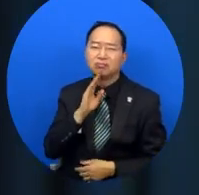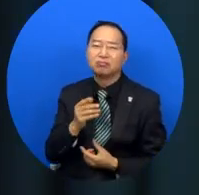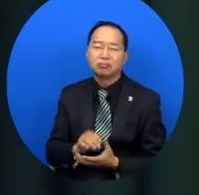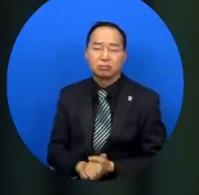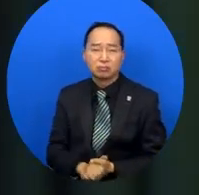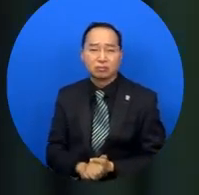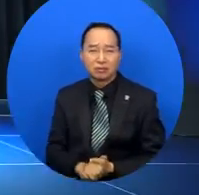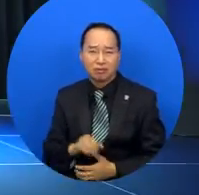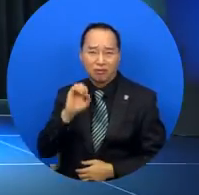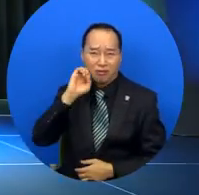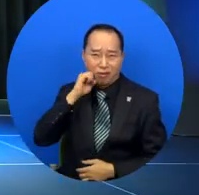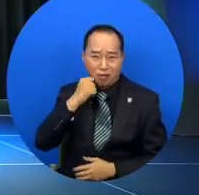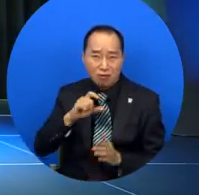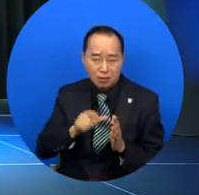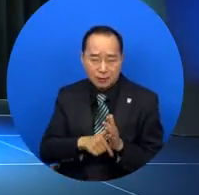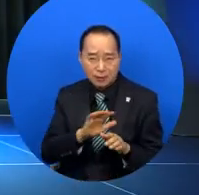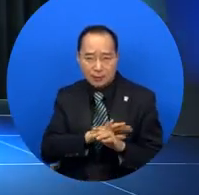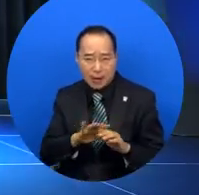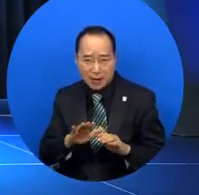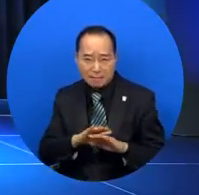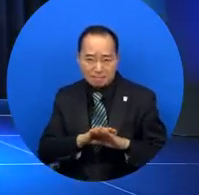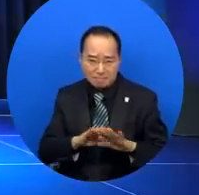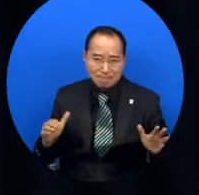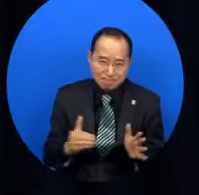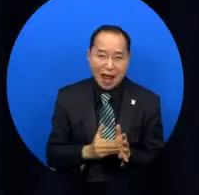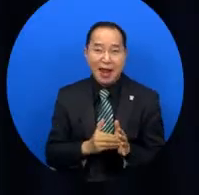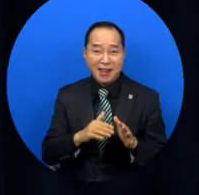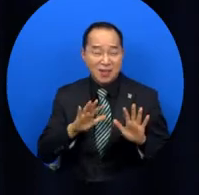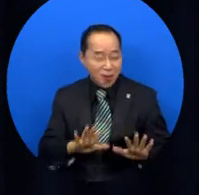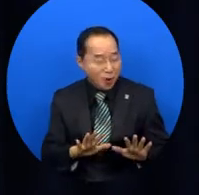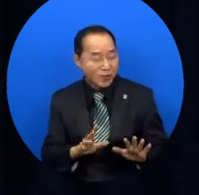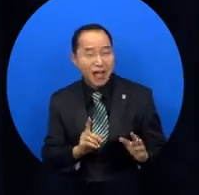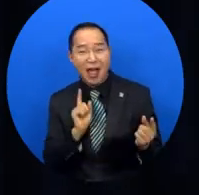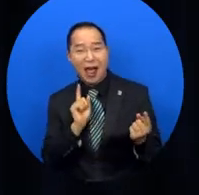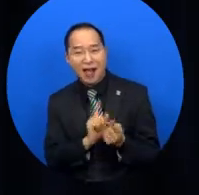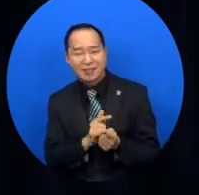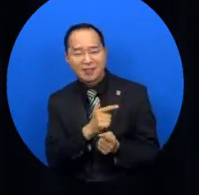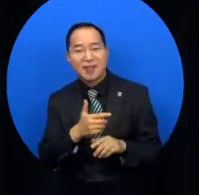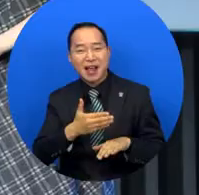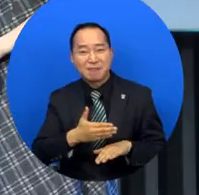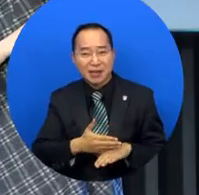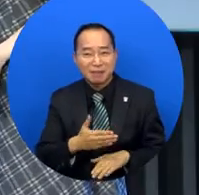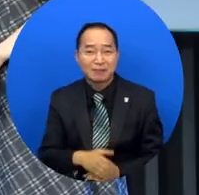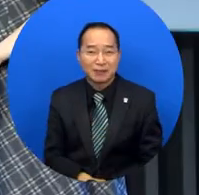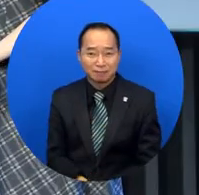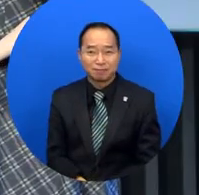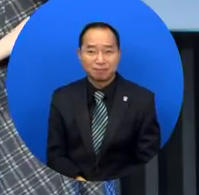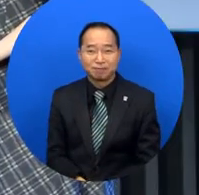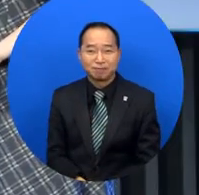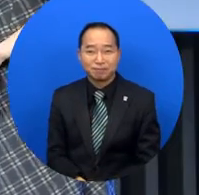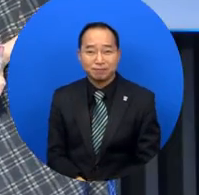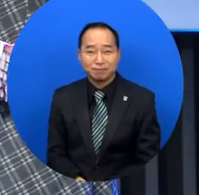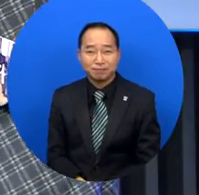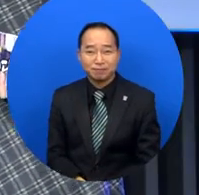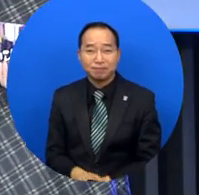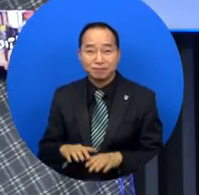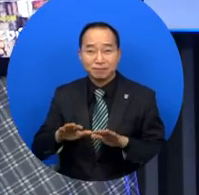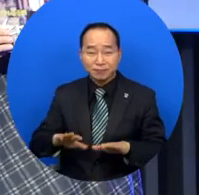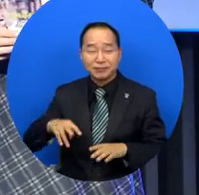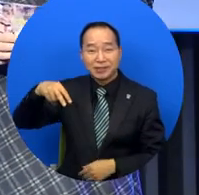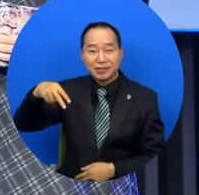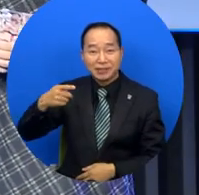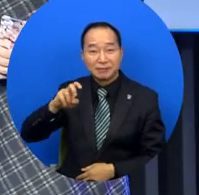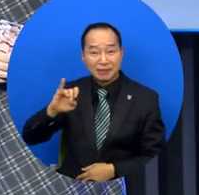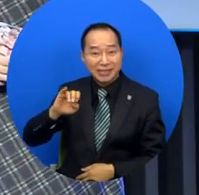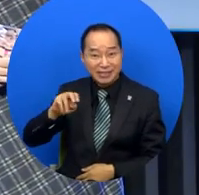네, 그 힘든 시간을 잘 이겨내고 오늘 이 자리에 저희와 함께해 주셔서 참 감사합니다. 네, 고맙습니다. 자,